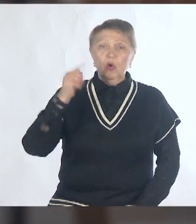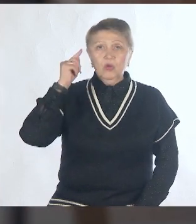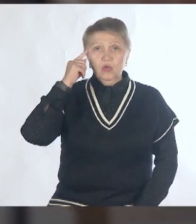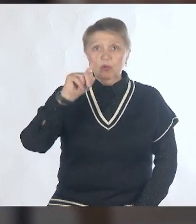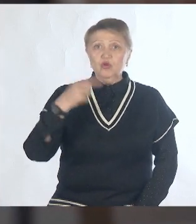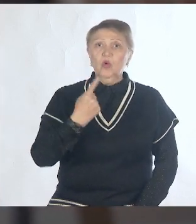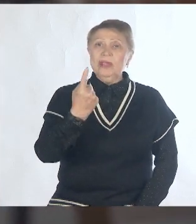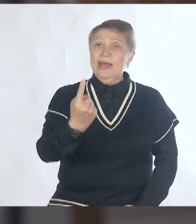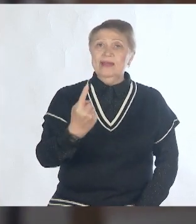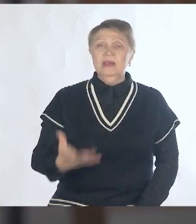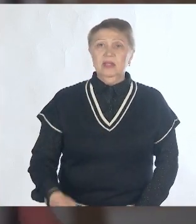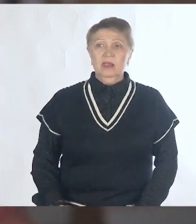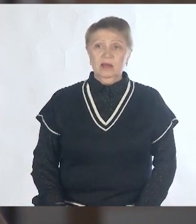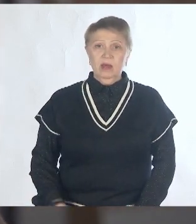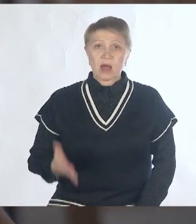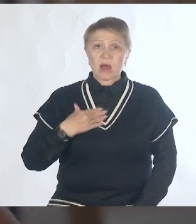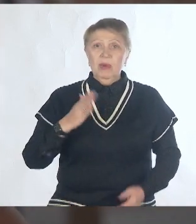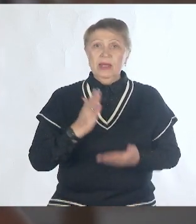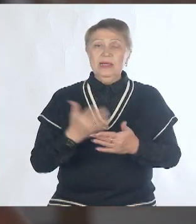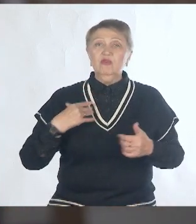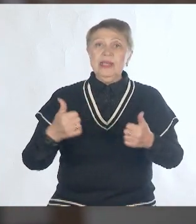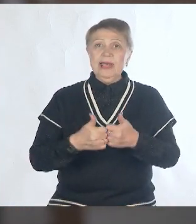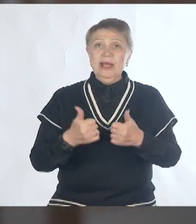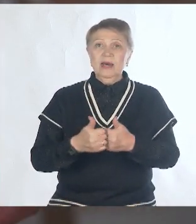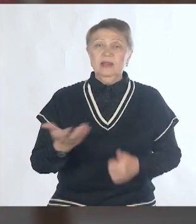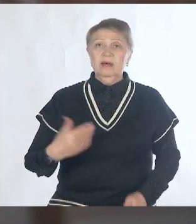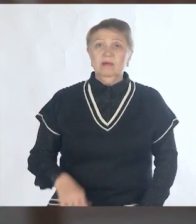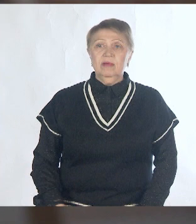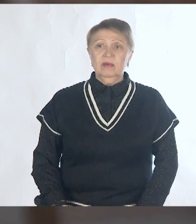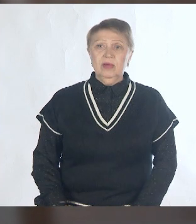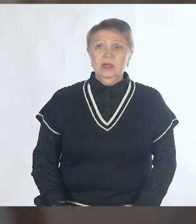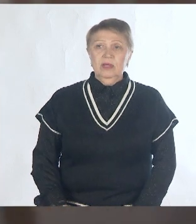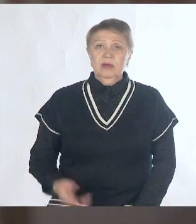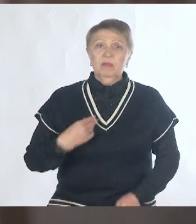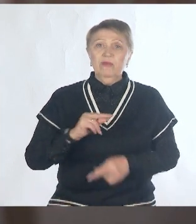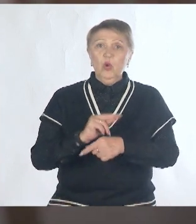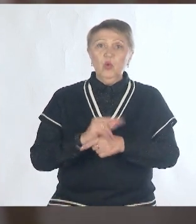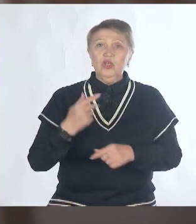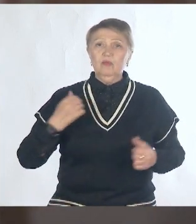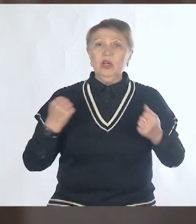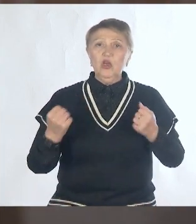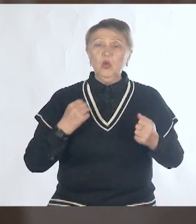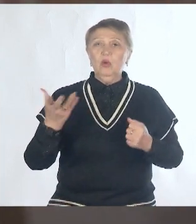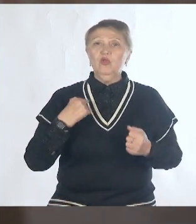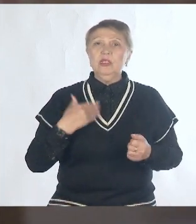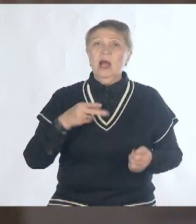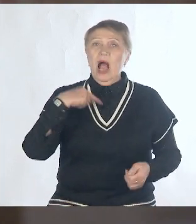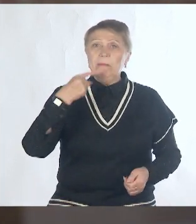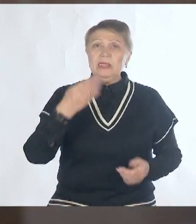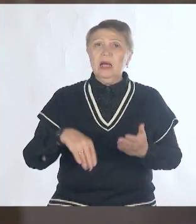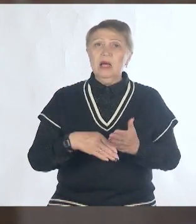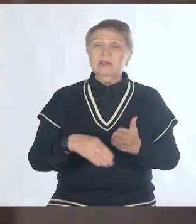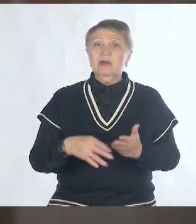у не одета а мы рядом которые его кушаем минируем подсказываем и